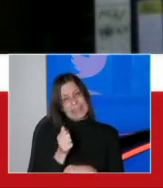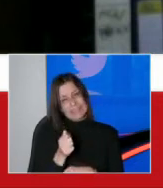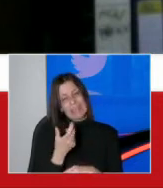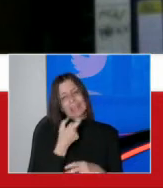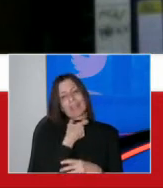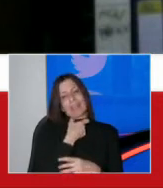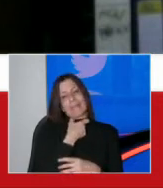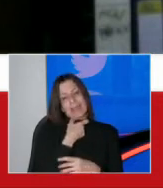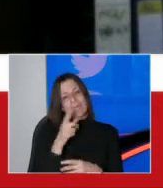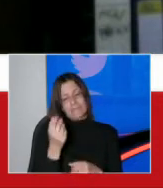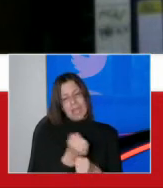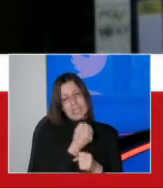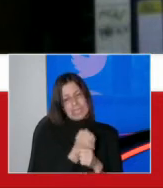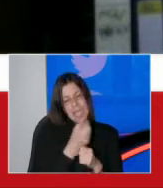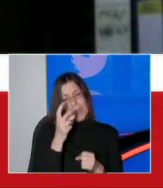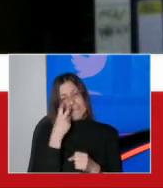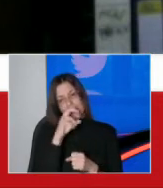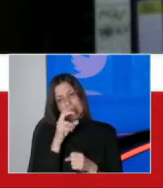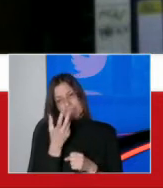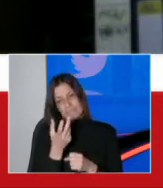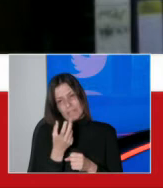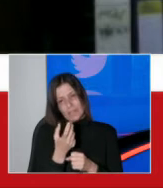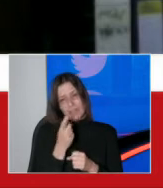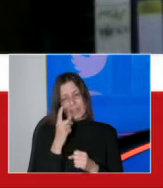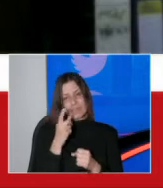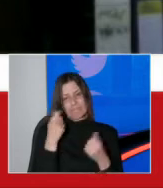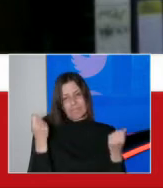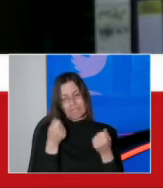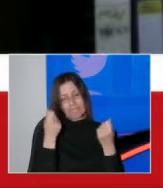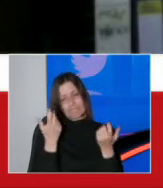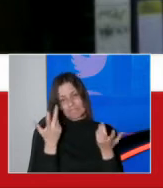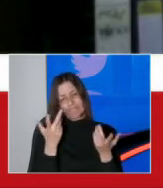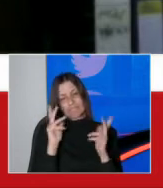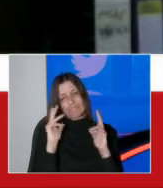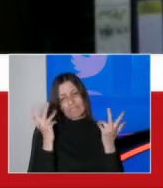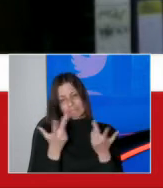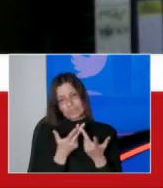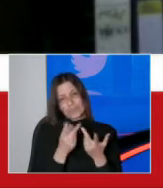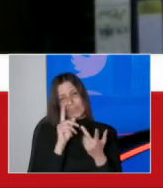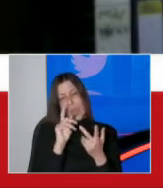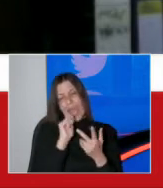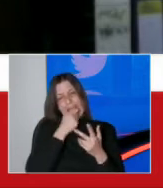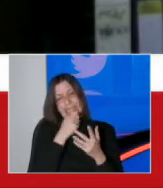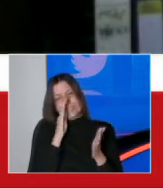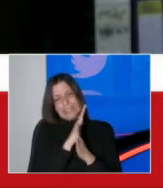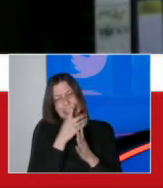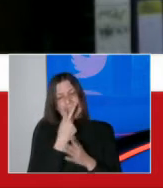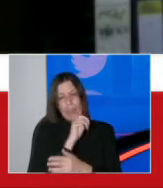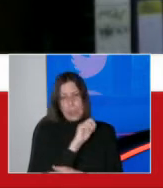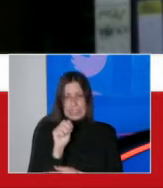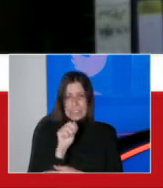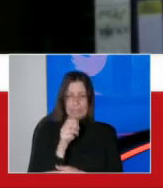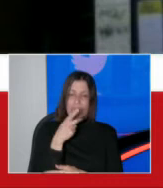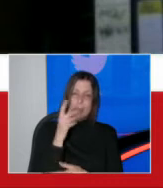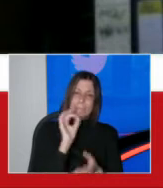אין ברירה, והיא עשתה, העדיפה את הפומביות על פני הסתרת העניינים.